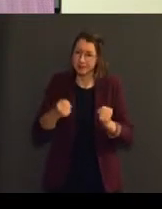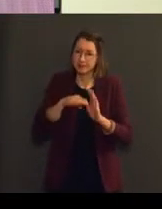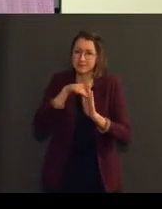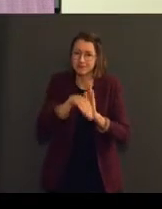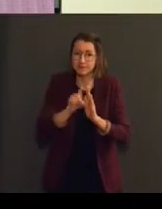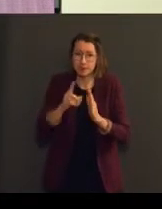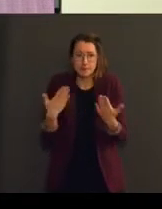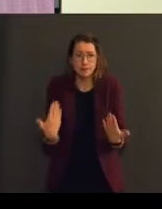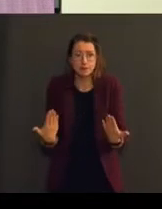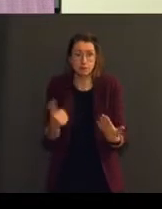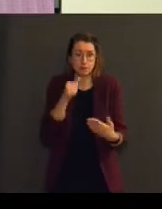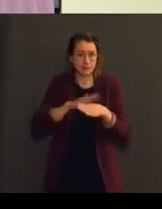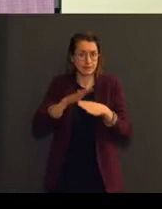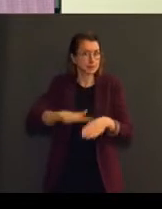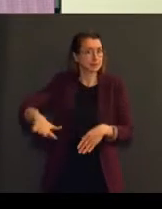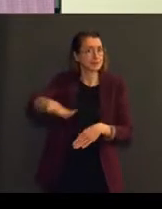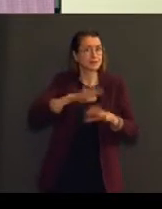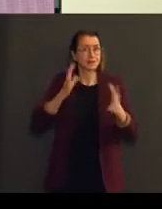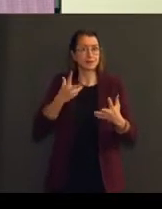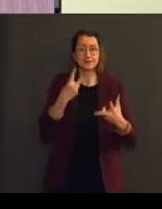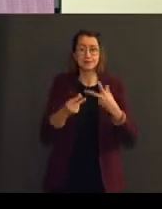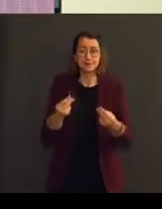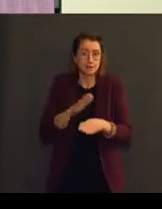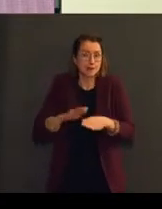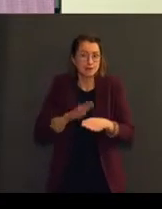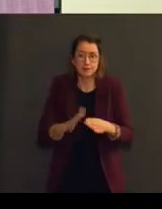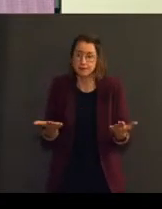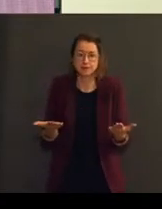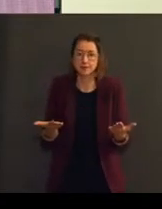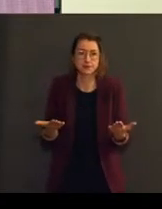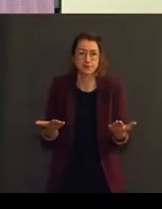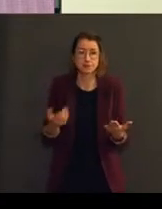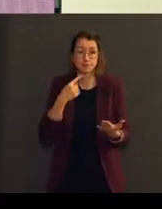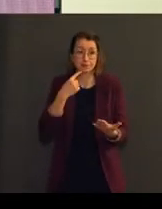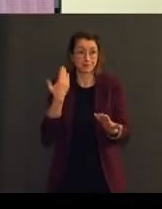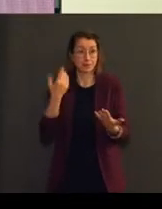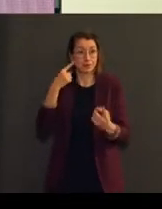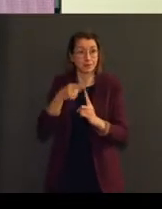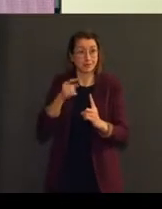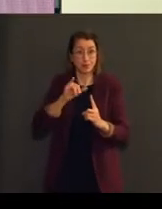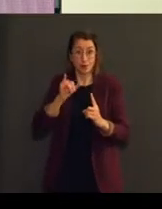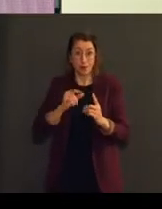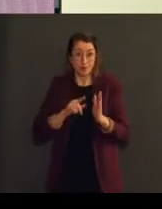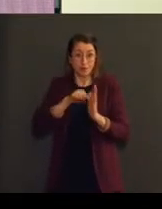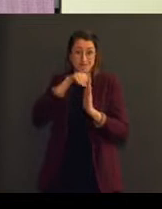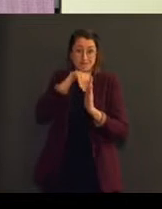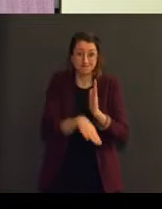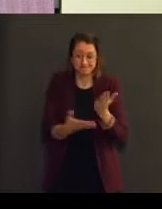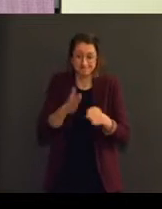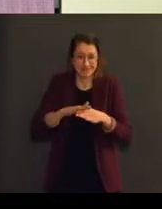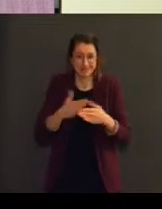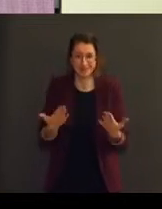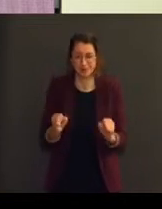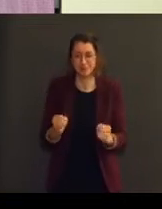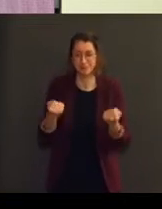encore suffisant que pour donner ce coup de rein nécessaire, pour avoir un impact substantiel. Parmi les gens qui sont